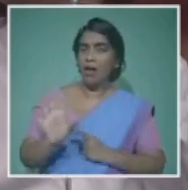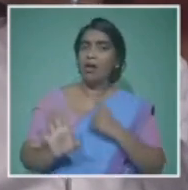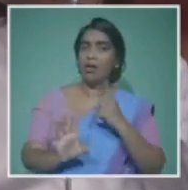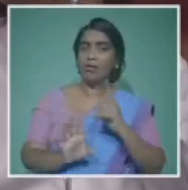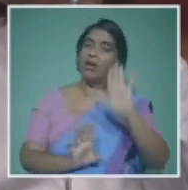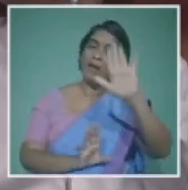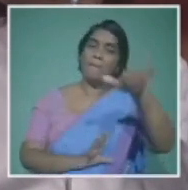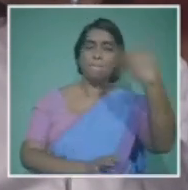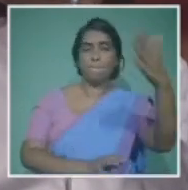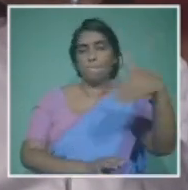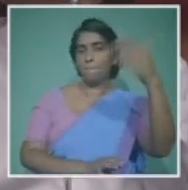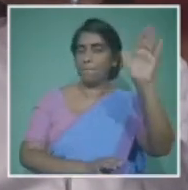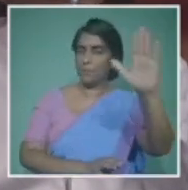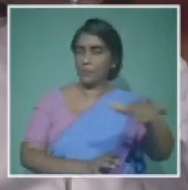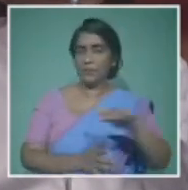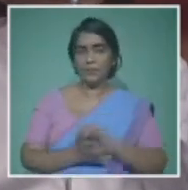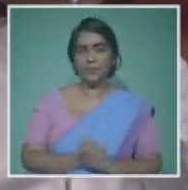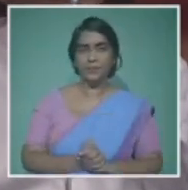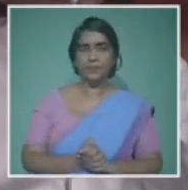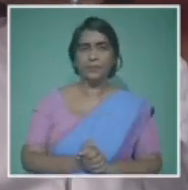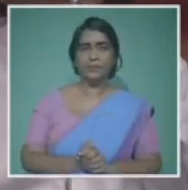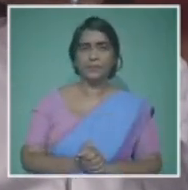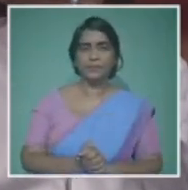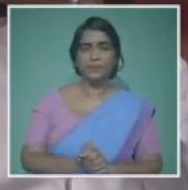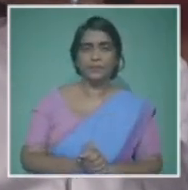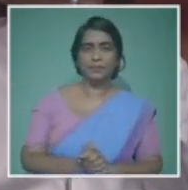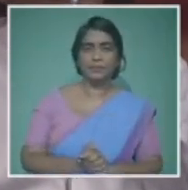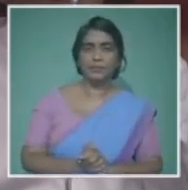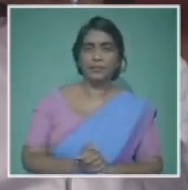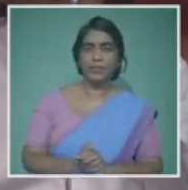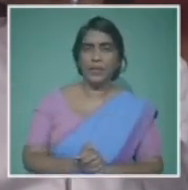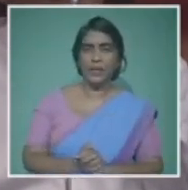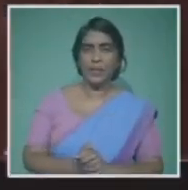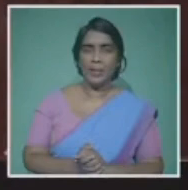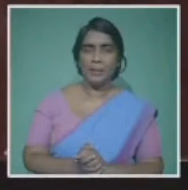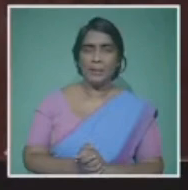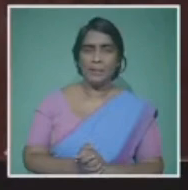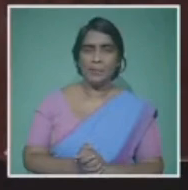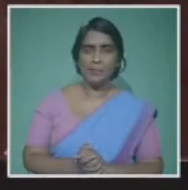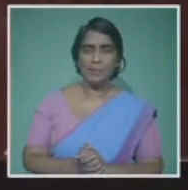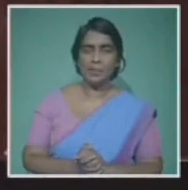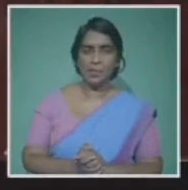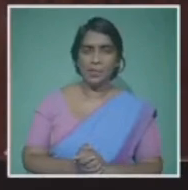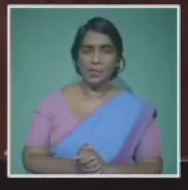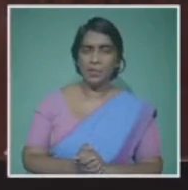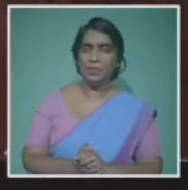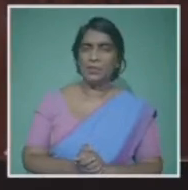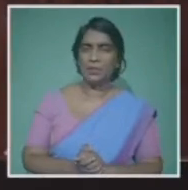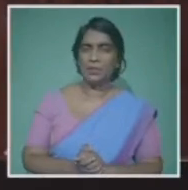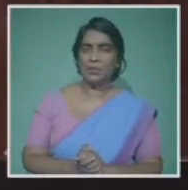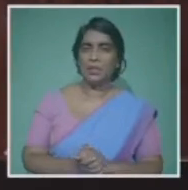ඒක පස්සේ කියන්නක පස්සේ කියන්න ප්ලීස් ඩෝන්ට්. ඉර වේලා. ඔබතුමා එක පාට වුණා ඔබතුමා පිළිතුරු දෙන්න. අහලා කියන්න.